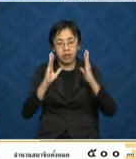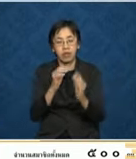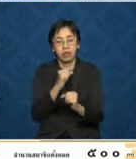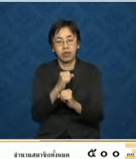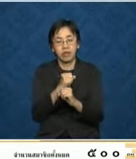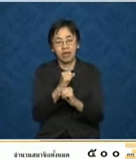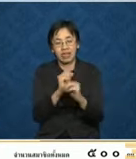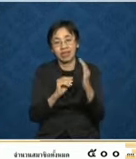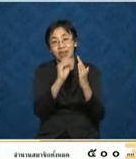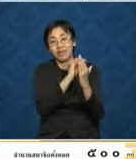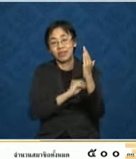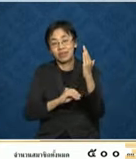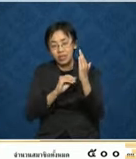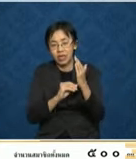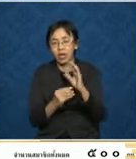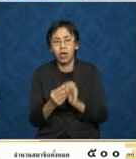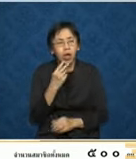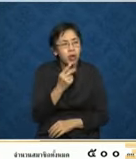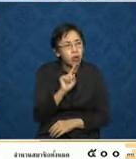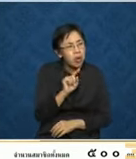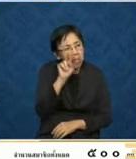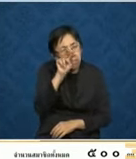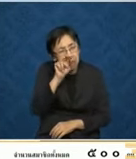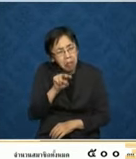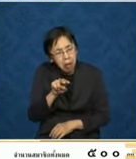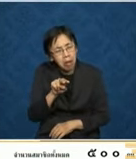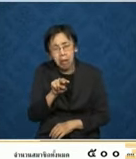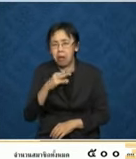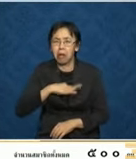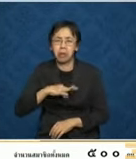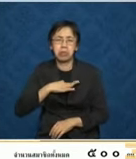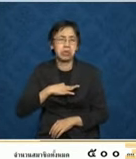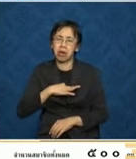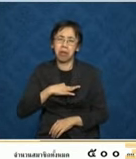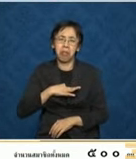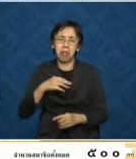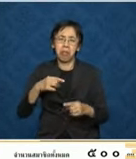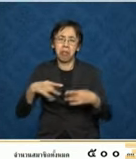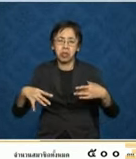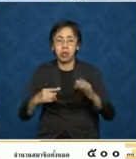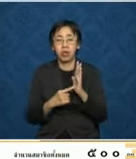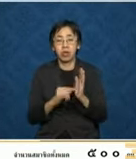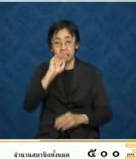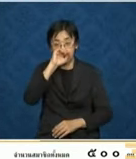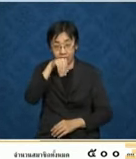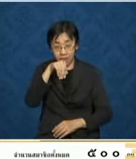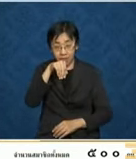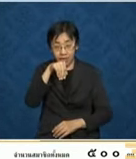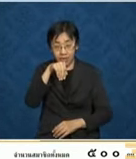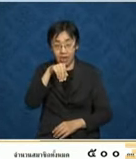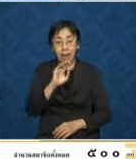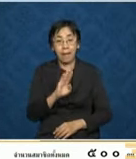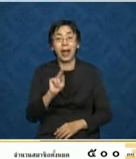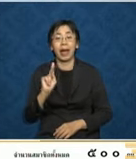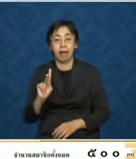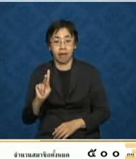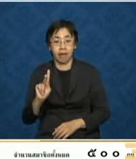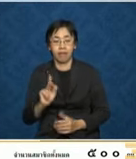นท้องถิ่นซึ่งดูอย่างไรก็ไม่สอดคล้องกับความเป็นจริงยกตัวอย่างเทศบาลเมืองบางกลาง